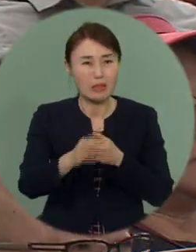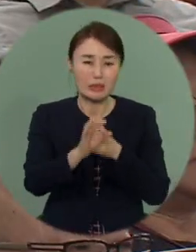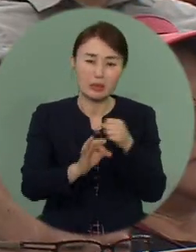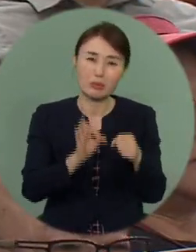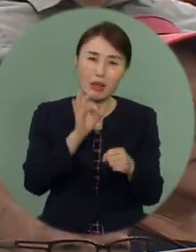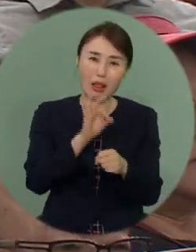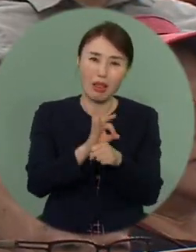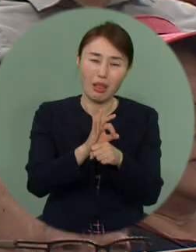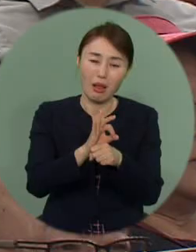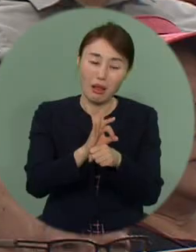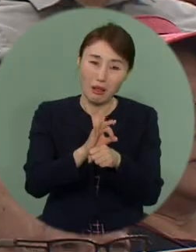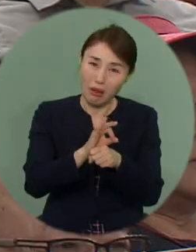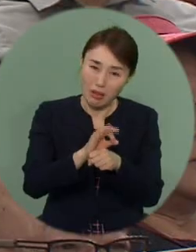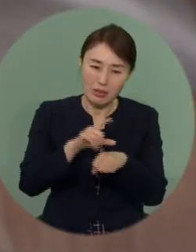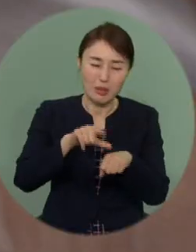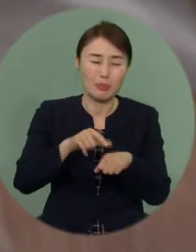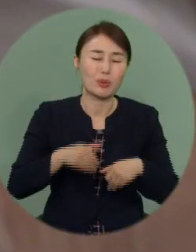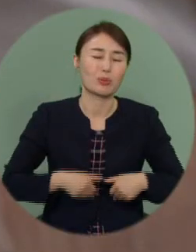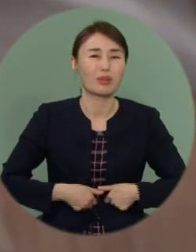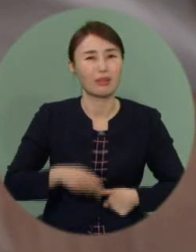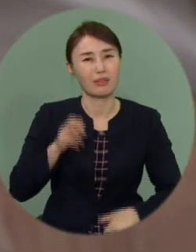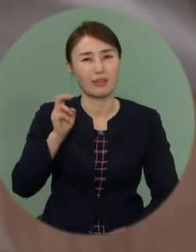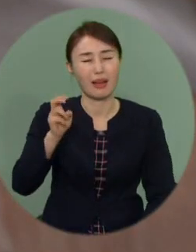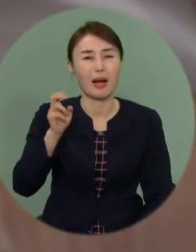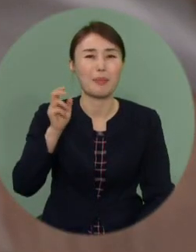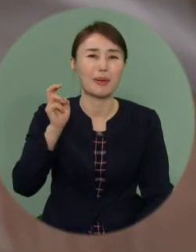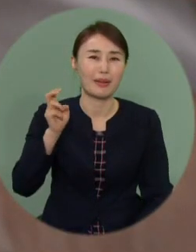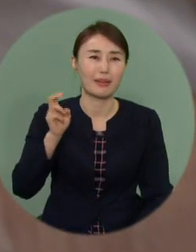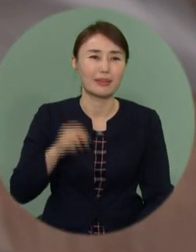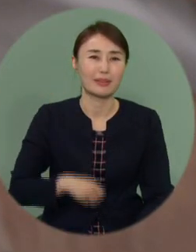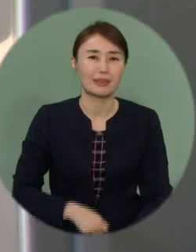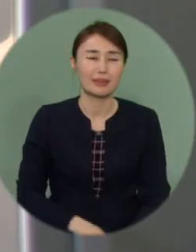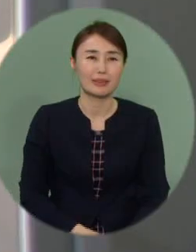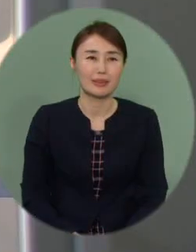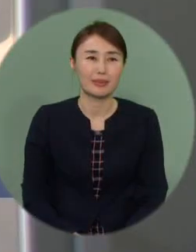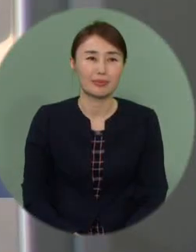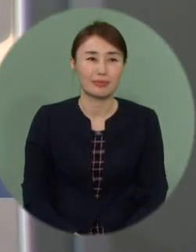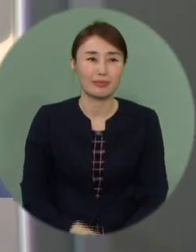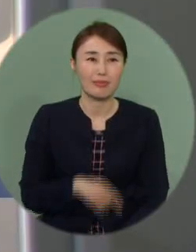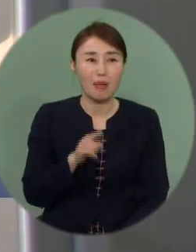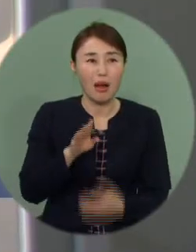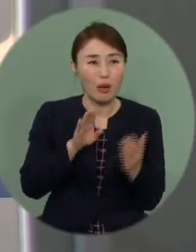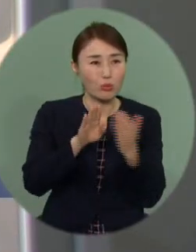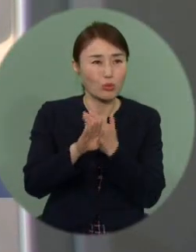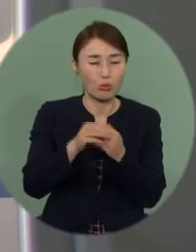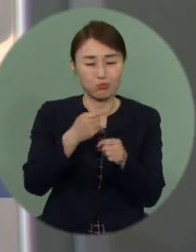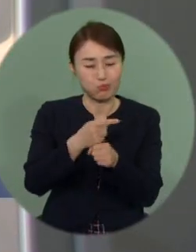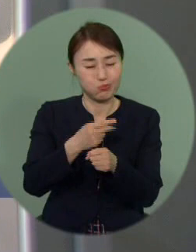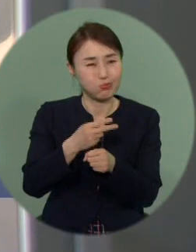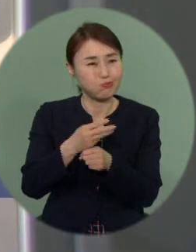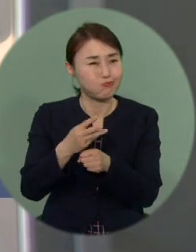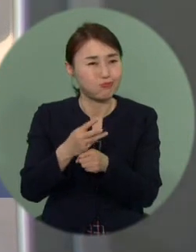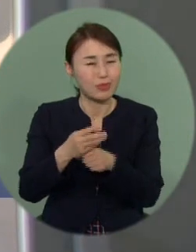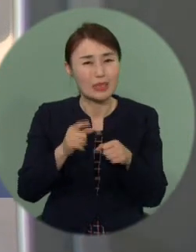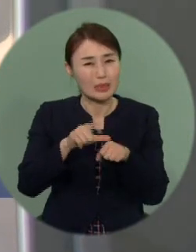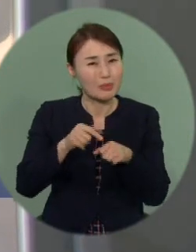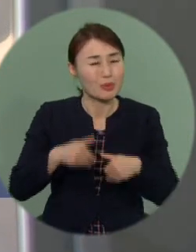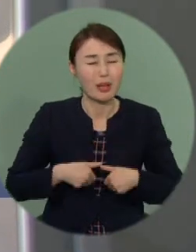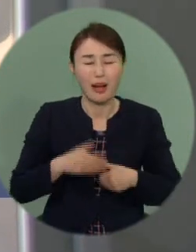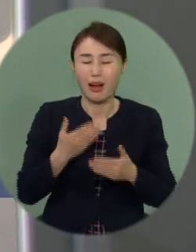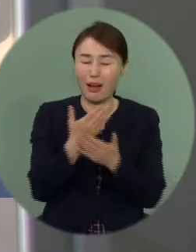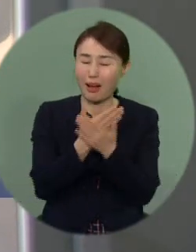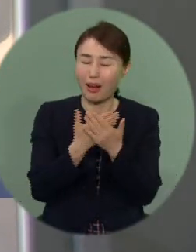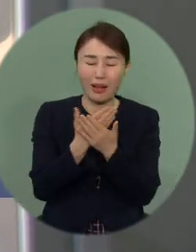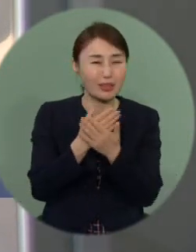걸려도 조사가 끝나지 않을 거란 전망까지 나왔습니다 뭐 앞으로 몇 년이 걸릴지 지금 알 수가 없는 상황입니다